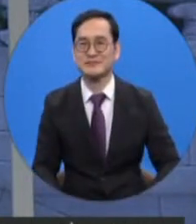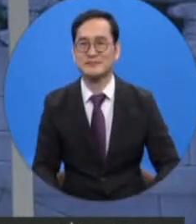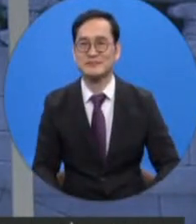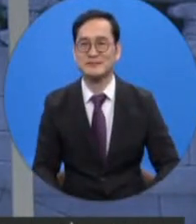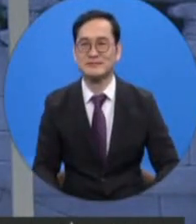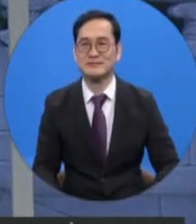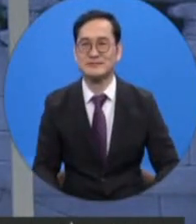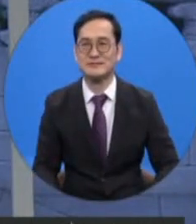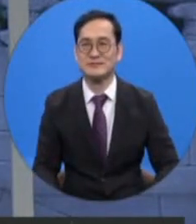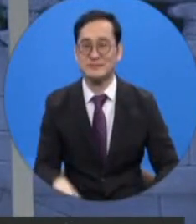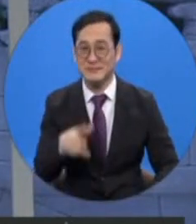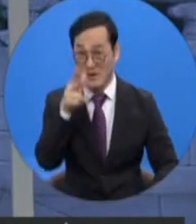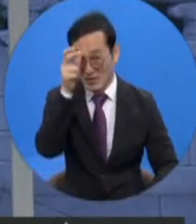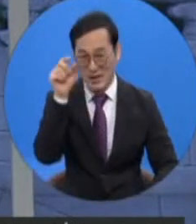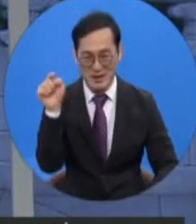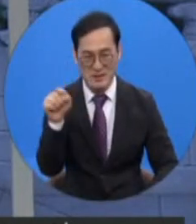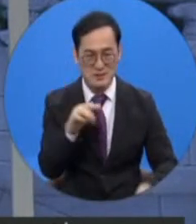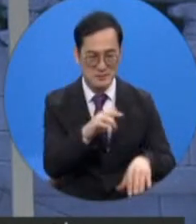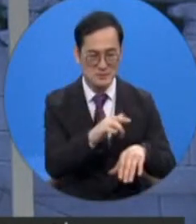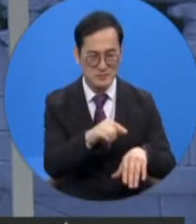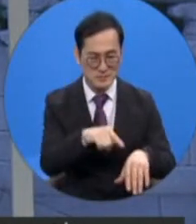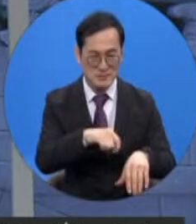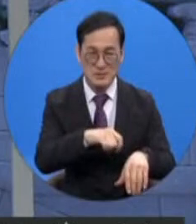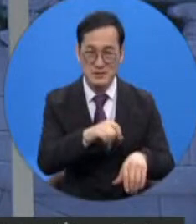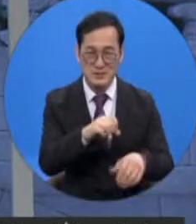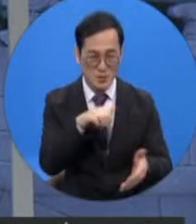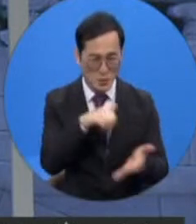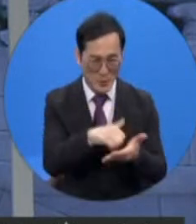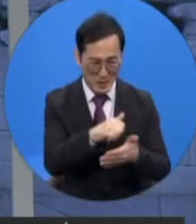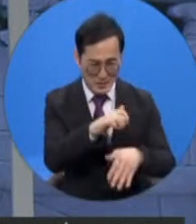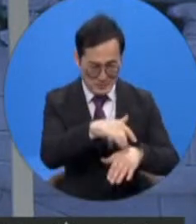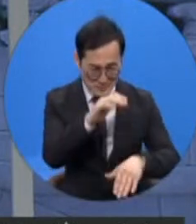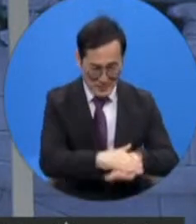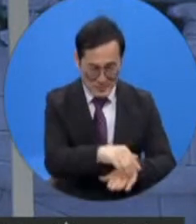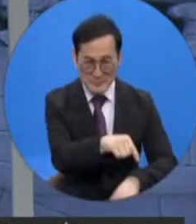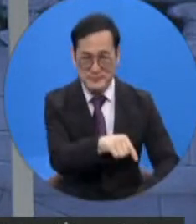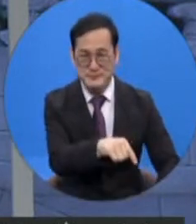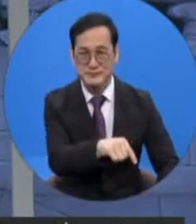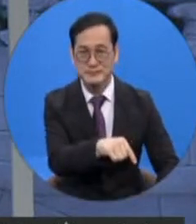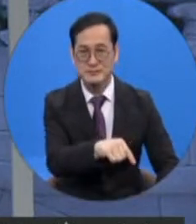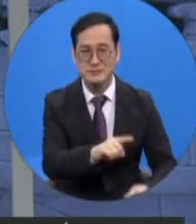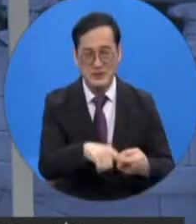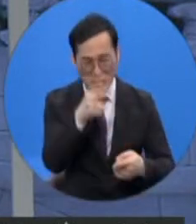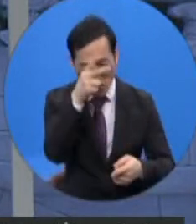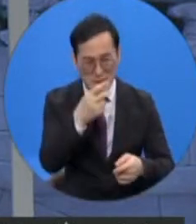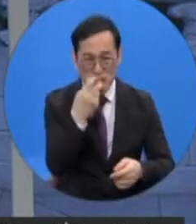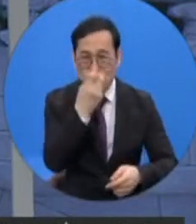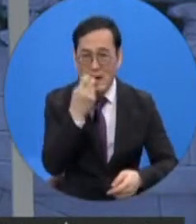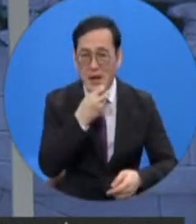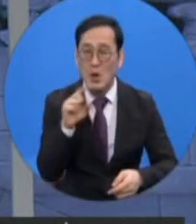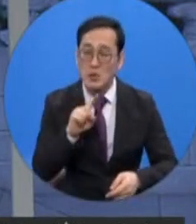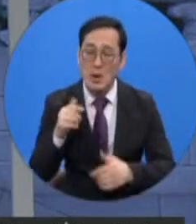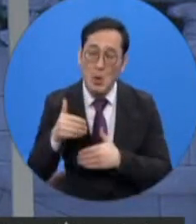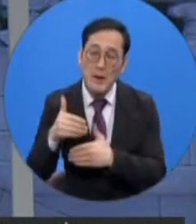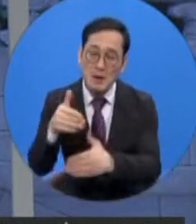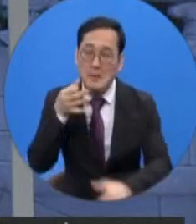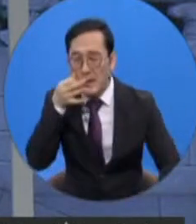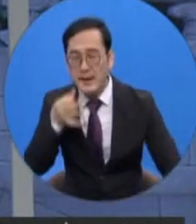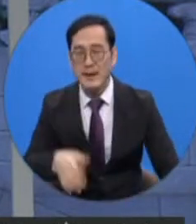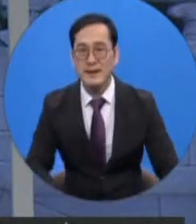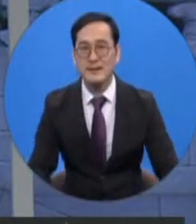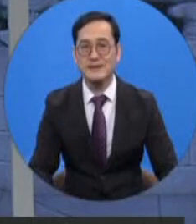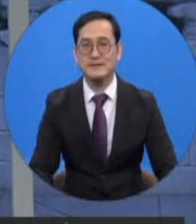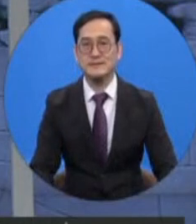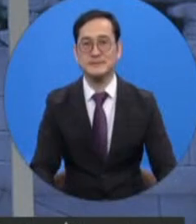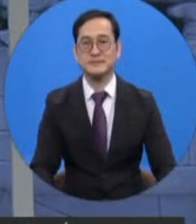상습 도박 혐의에 대해서 어떤 수사와 처벌로 이어지는지도 아마 이번 대선에서 중요한 포인트가 될 것 같다라는 분석이 상당합니다.